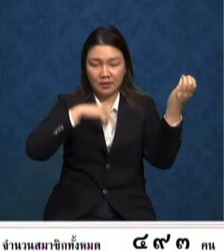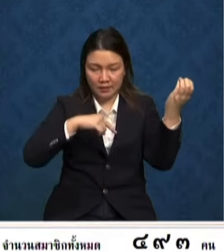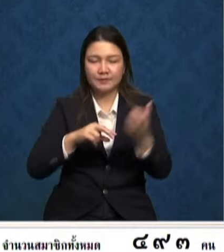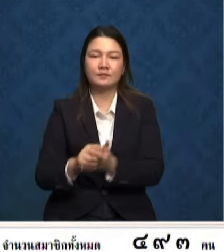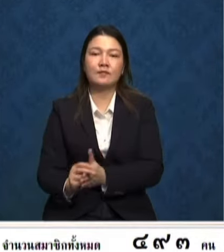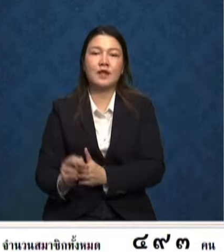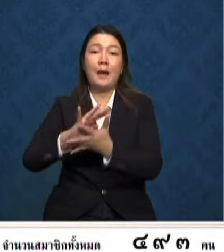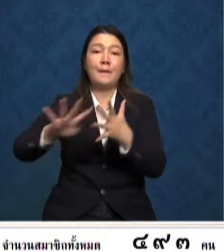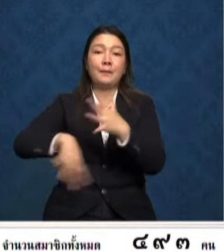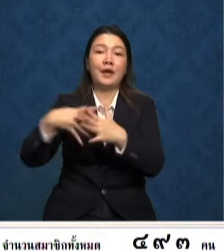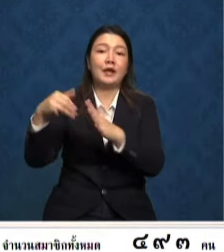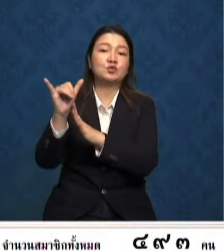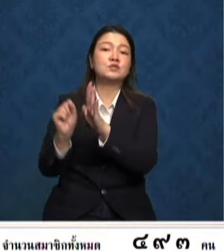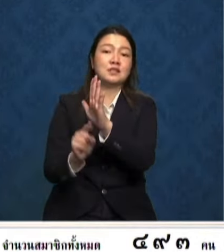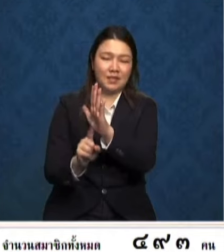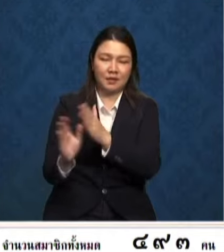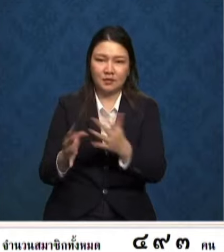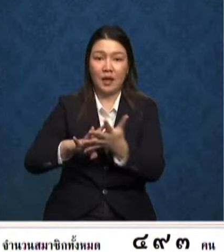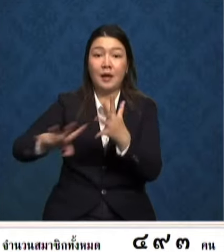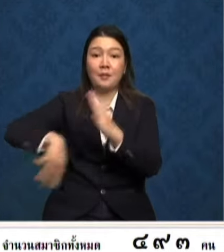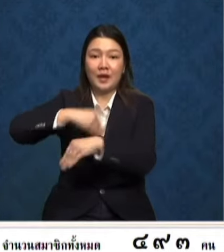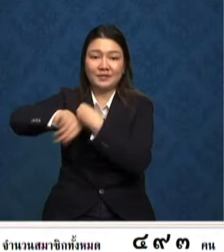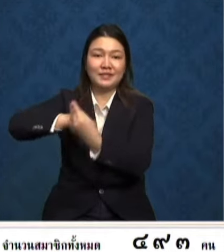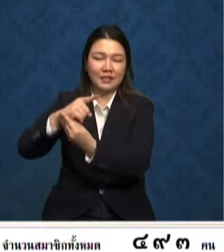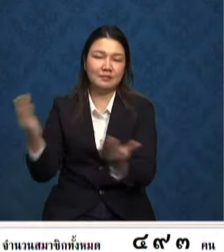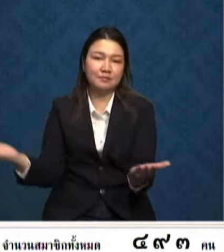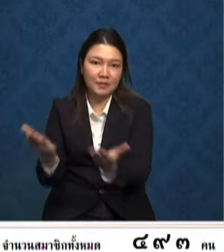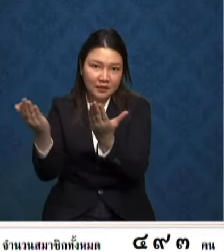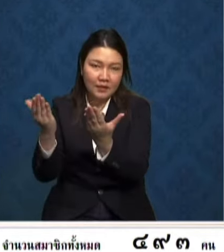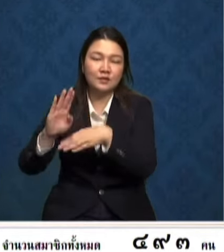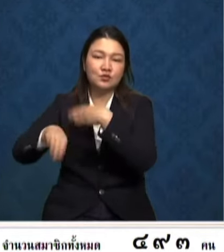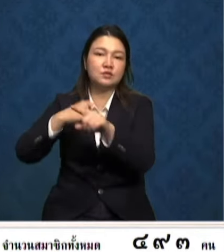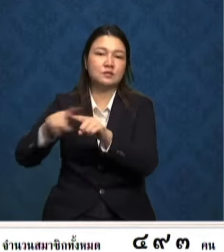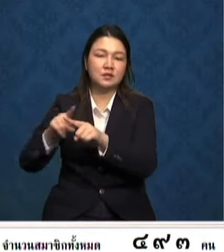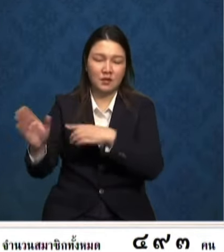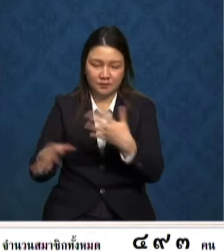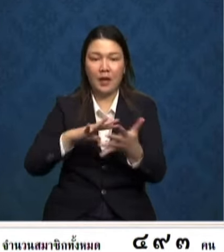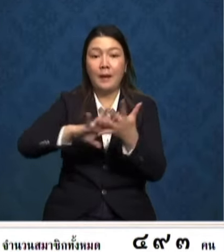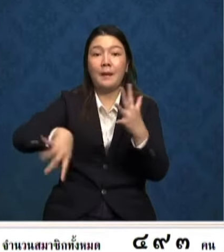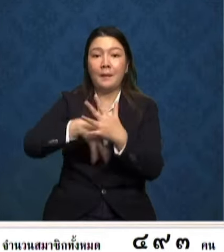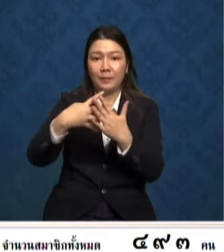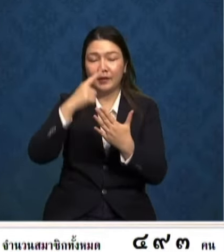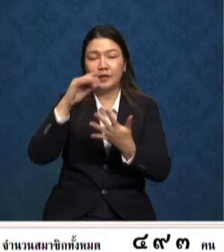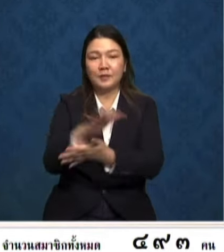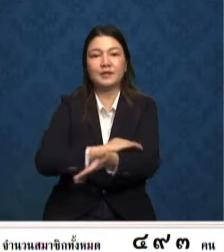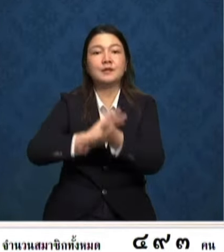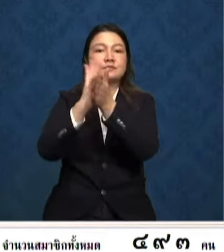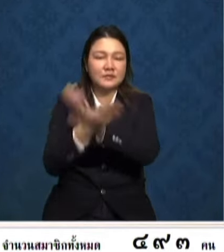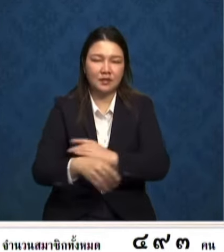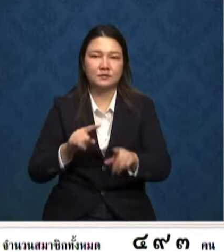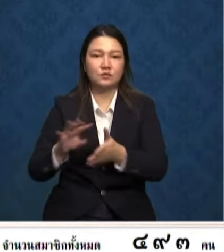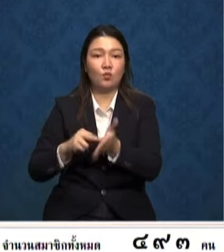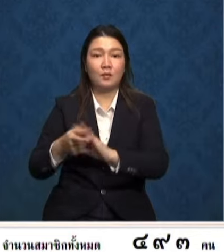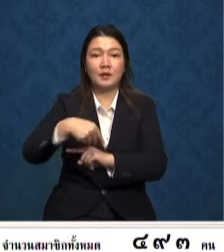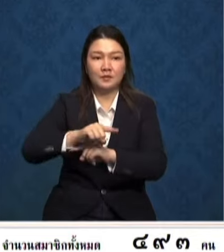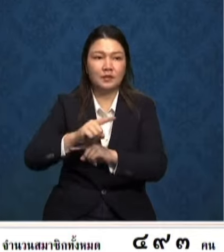ทธศาสตร์ชาติแผนพัฒนาเศรษฐกิจและสังคมแห่งชาติแผนปฏิรูปประเทศ พระราชบัญญัติวินัยการเงินการคลังของ